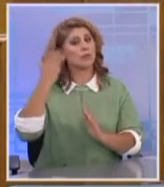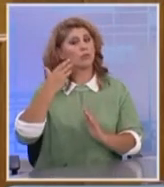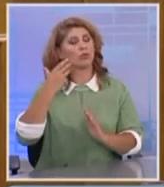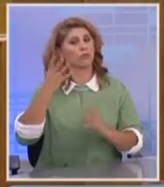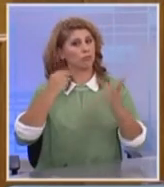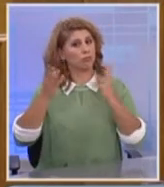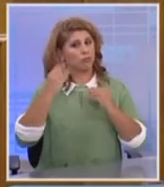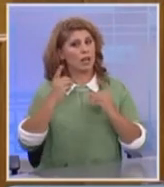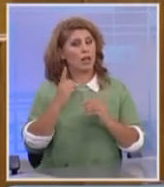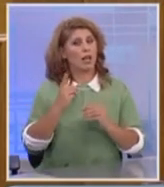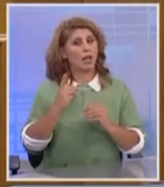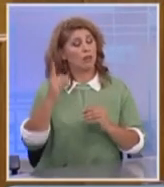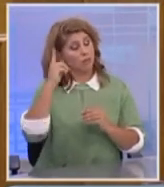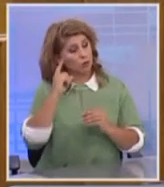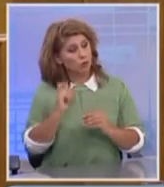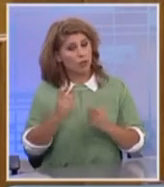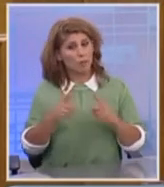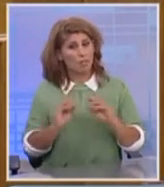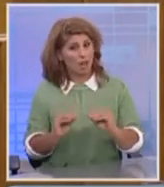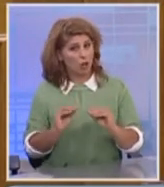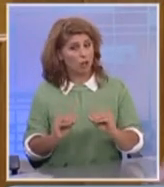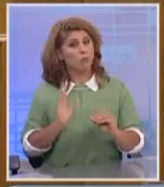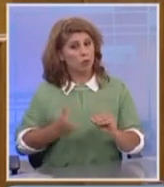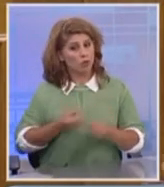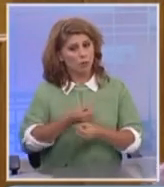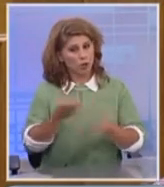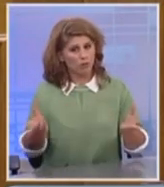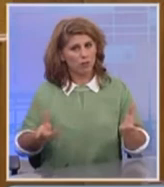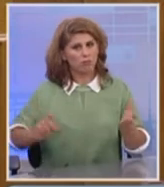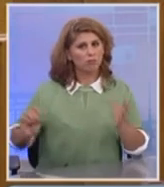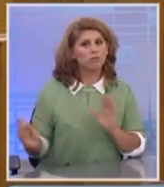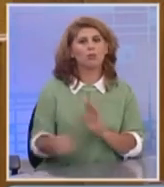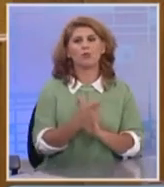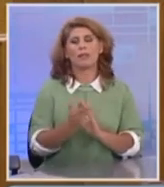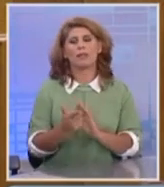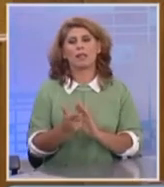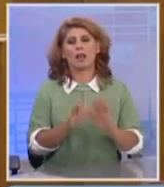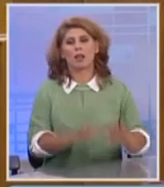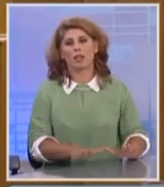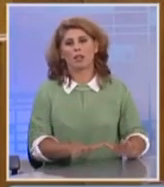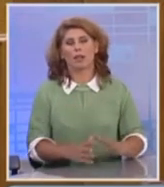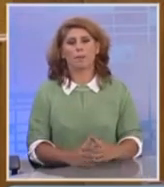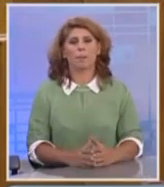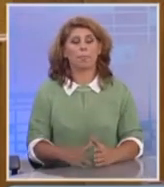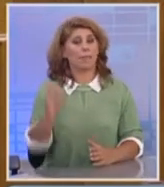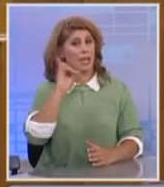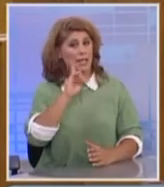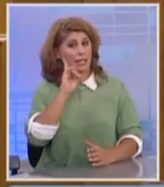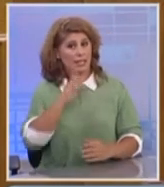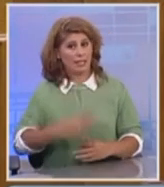καταρτισμένοι παιδαγωγοί που ενώ θα μπορούσαν να προσφέρουν, τους πετάτε, τους αφήνετε στην ανεργία. Κυρίες και